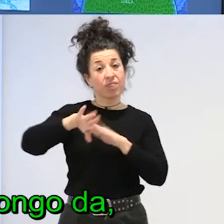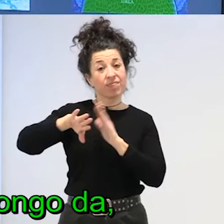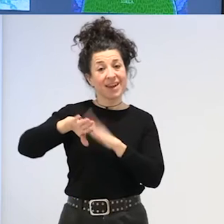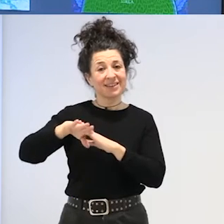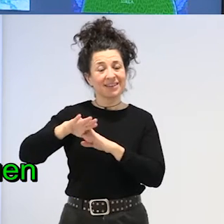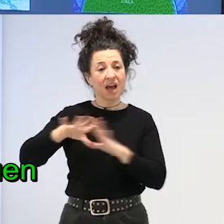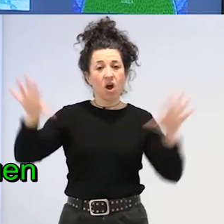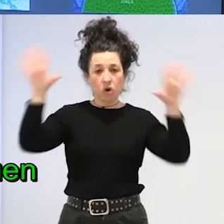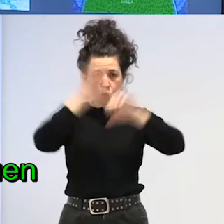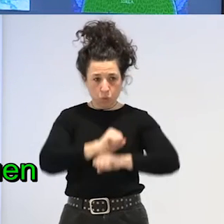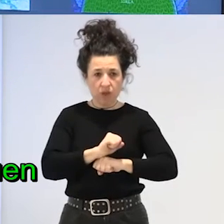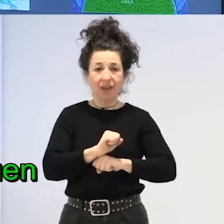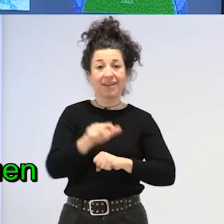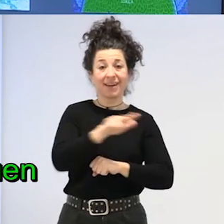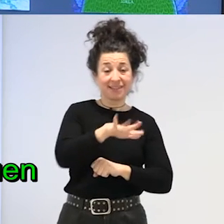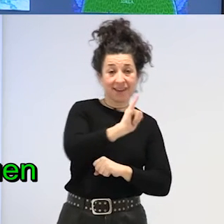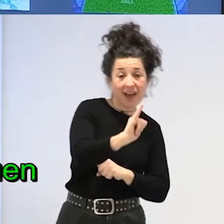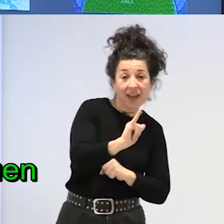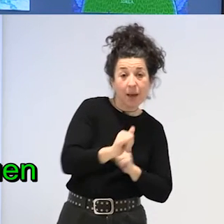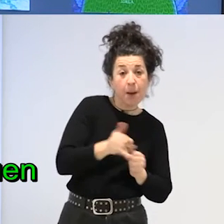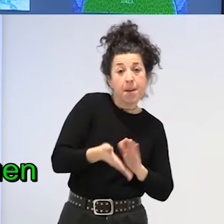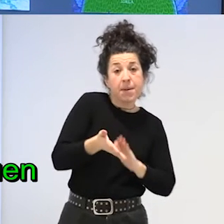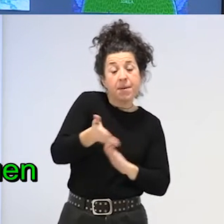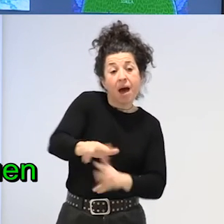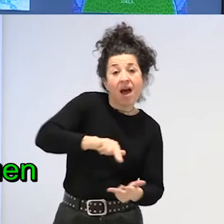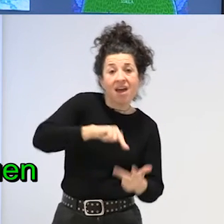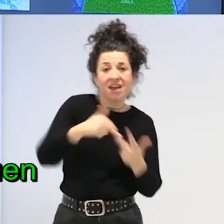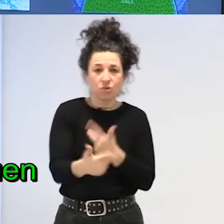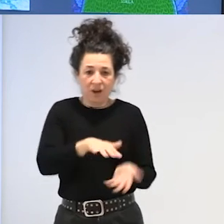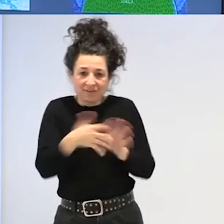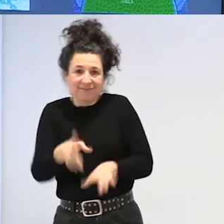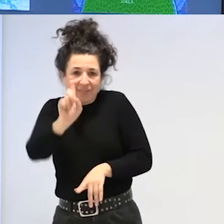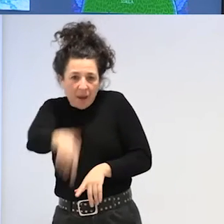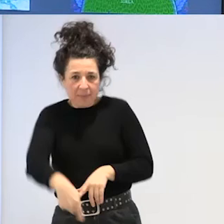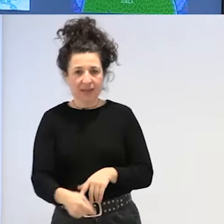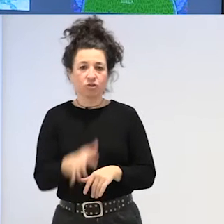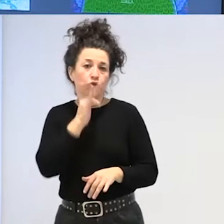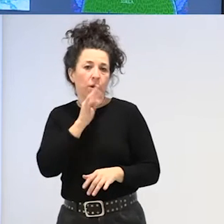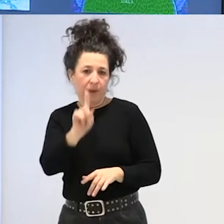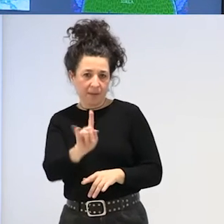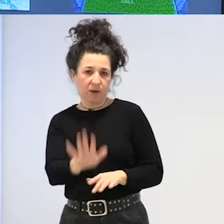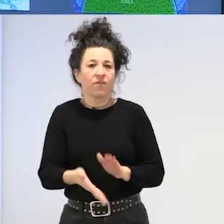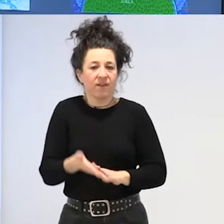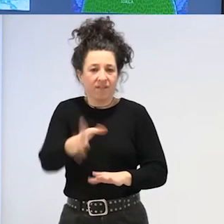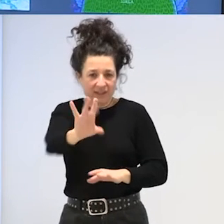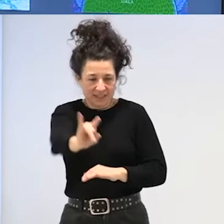euskaraz egongo da, baina oraindik ez, baina jakin dezazuen euskaraz egongo dela. Eta liburu honetan,